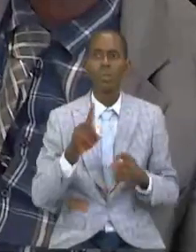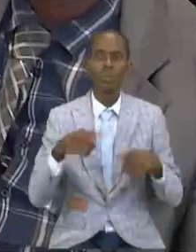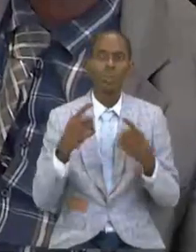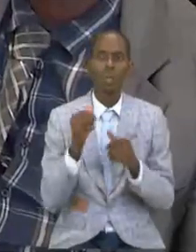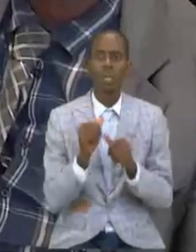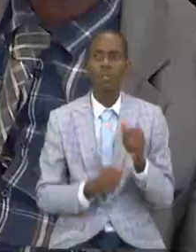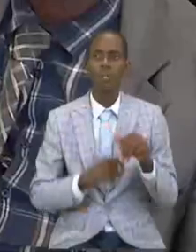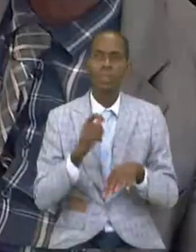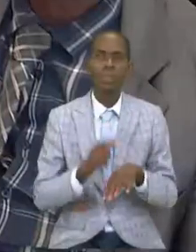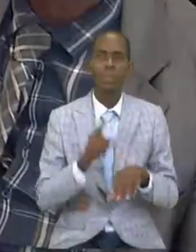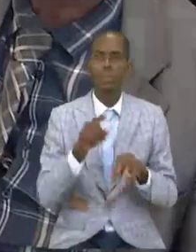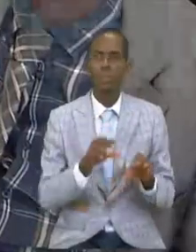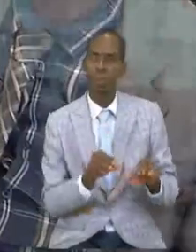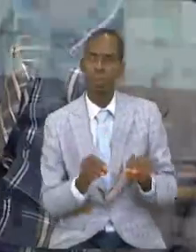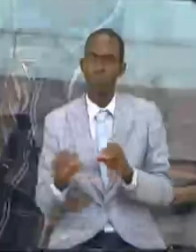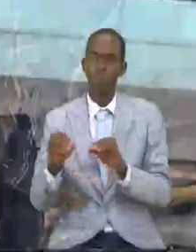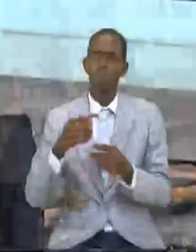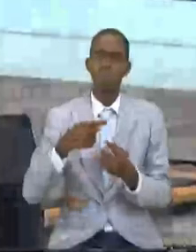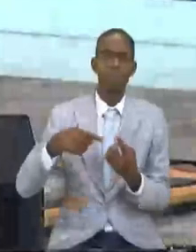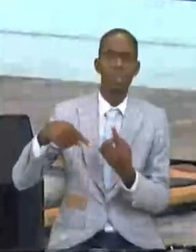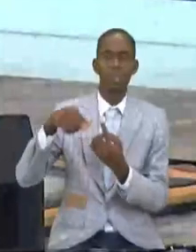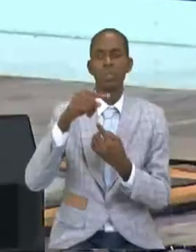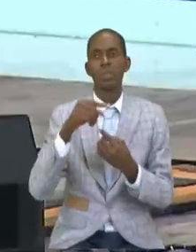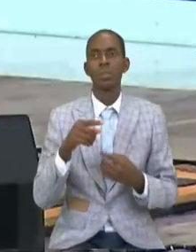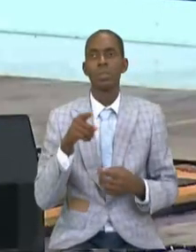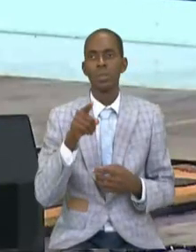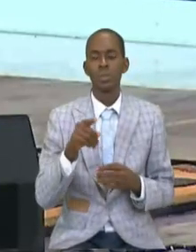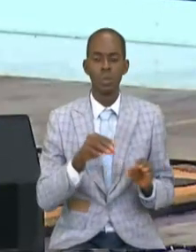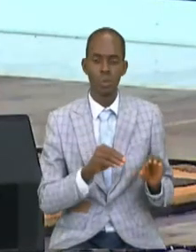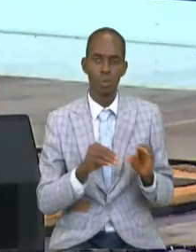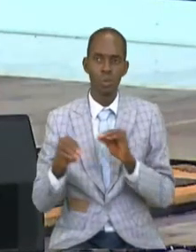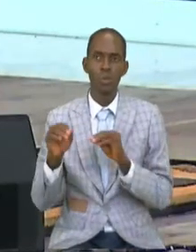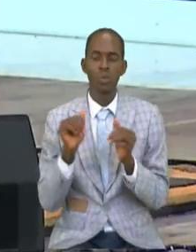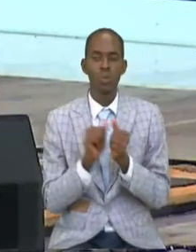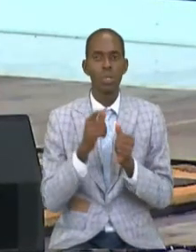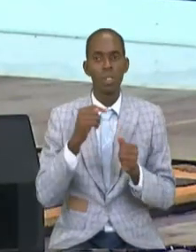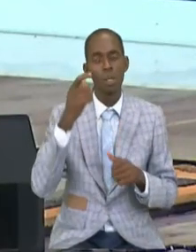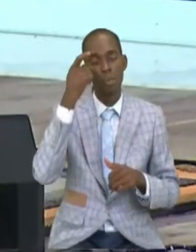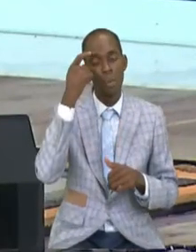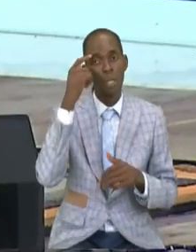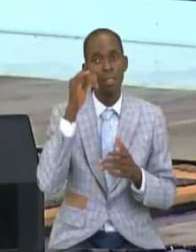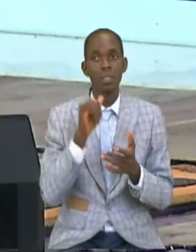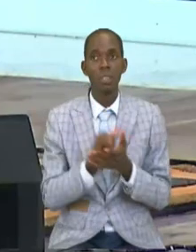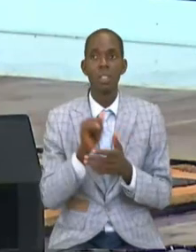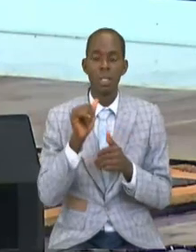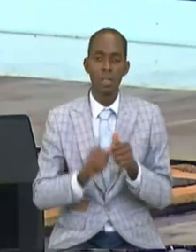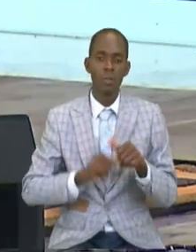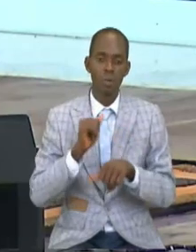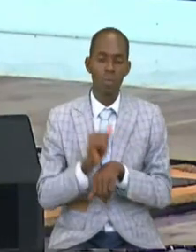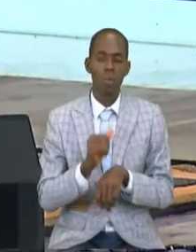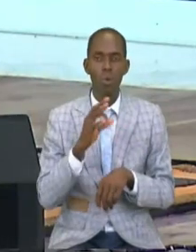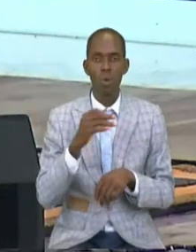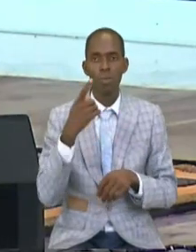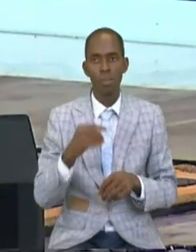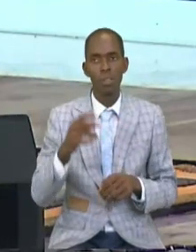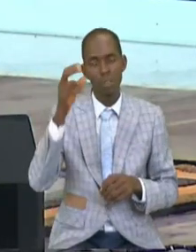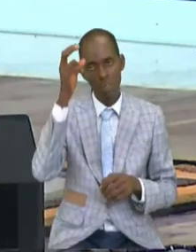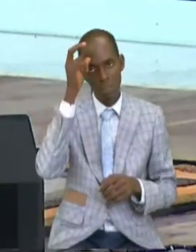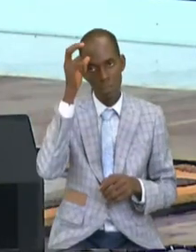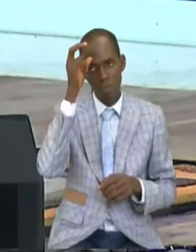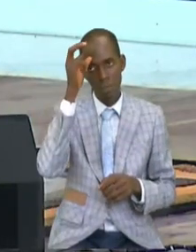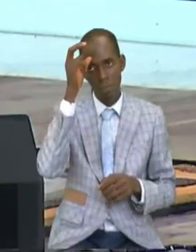Et où que tu te trouves, tu vas avec cette conscience que chaque